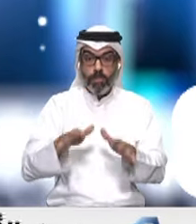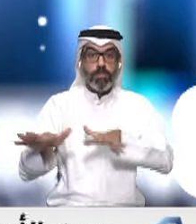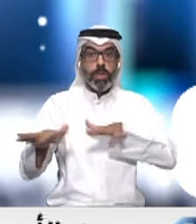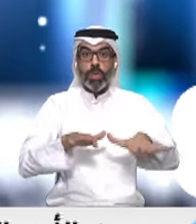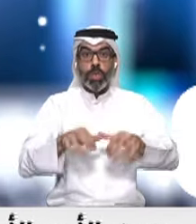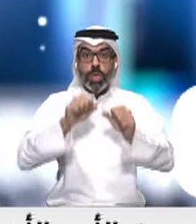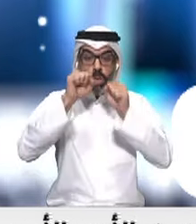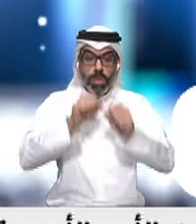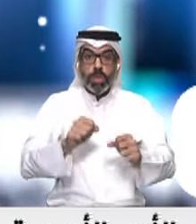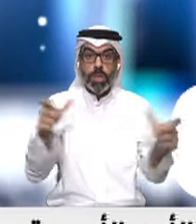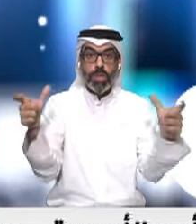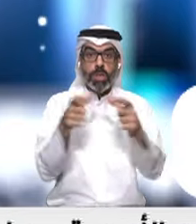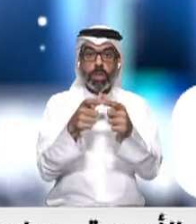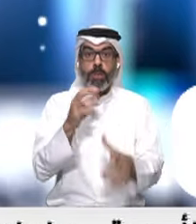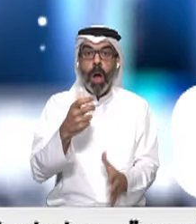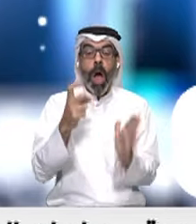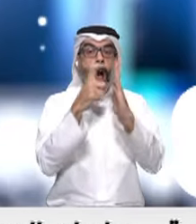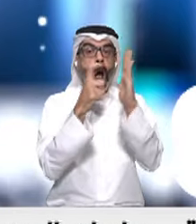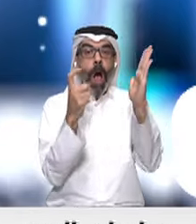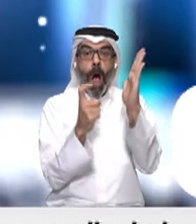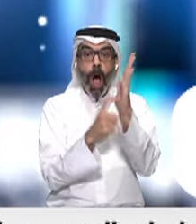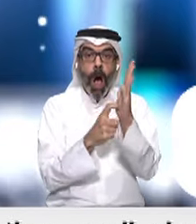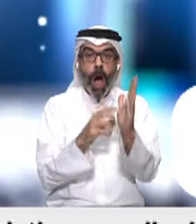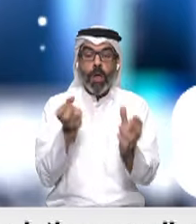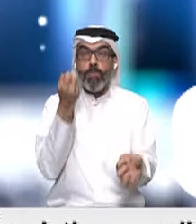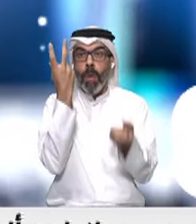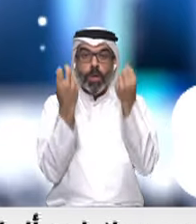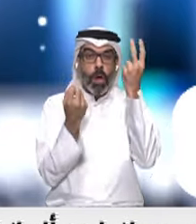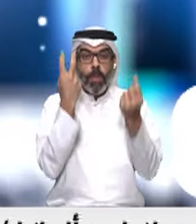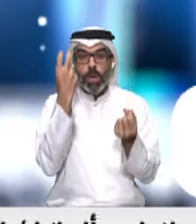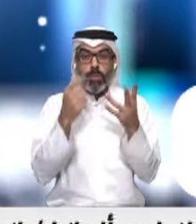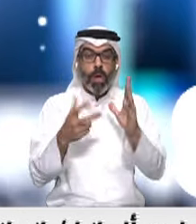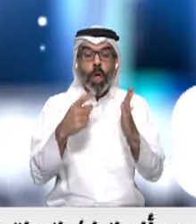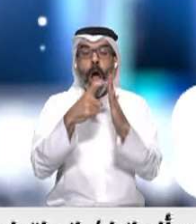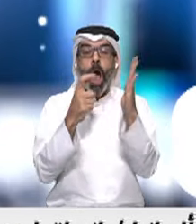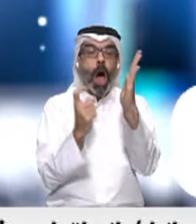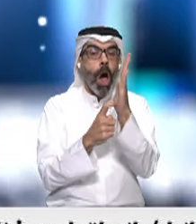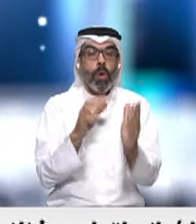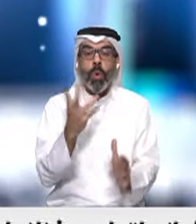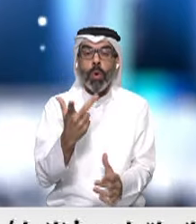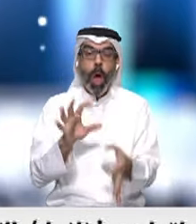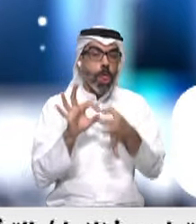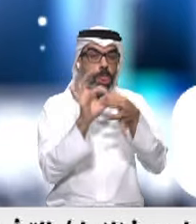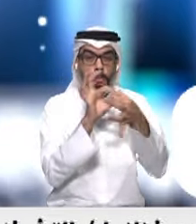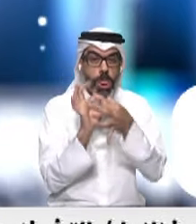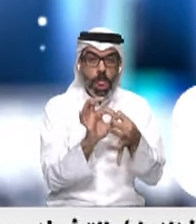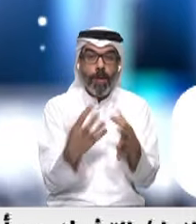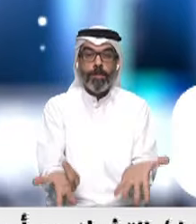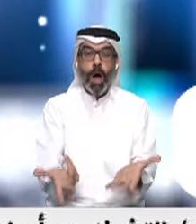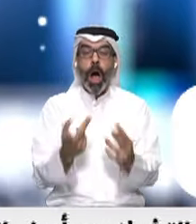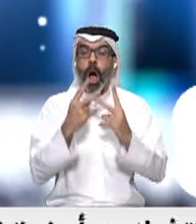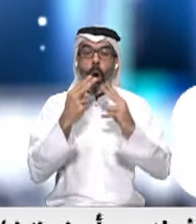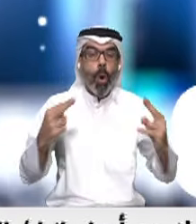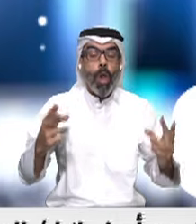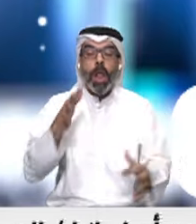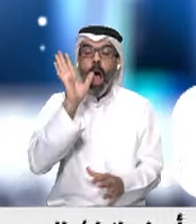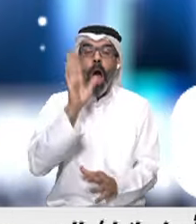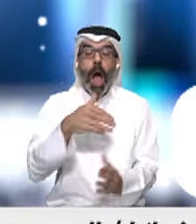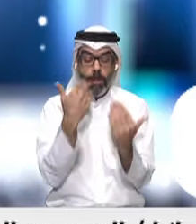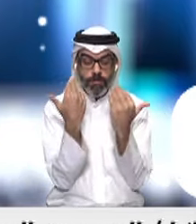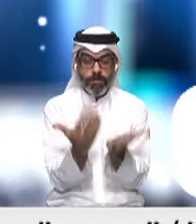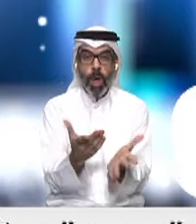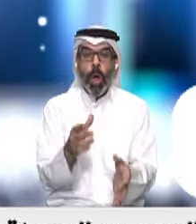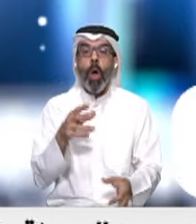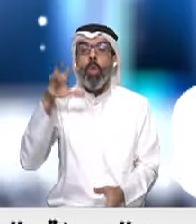الوزاريه للشؤون القانونيه بشان مشاريع مراسيم بقوانين والاتفاقيات ومذكرات التفاهم المبرمه بين دوله